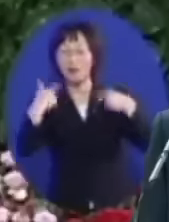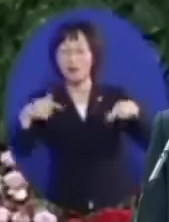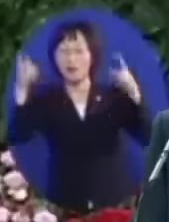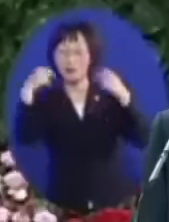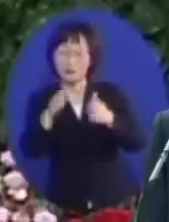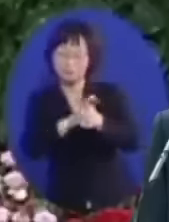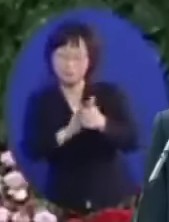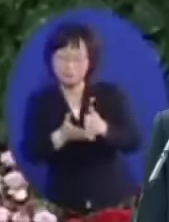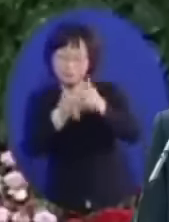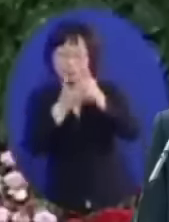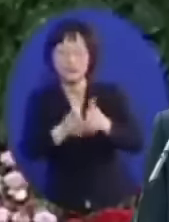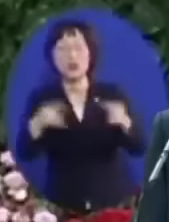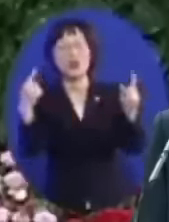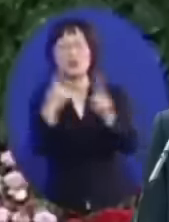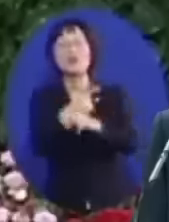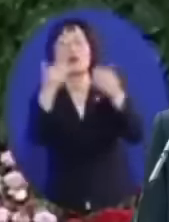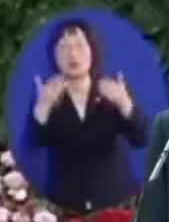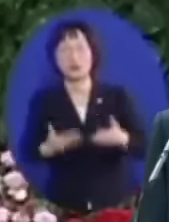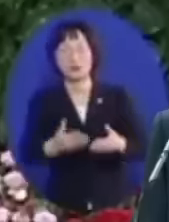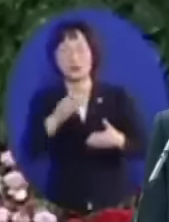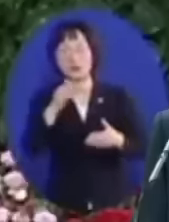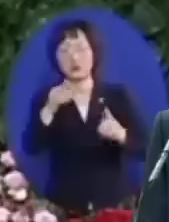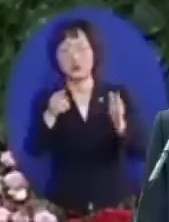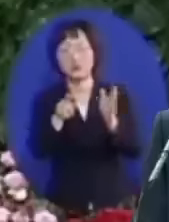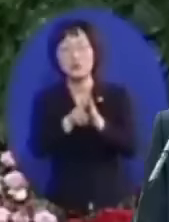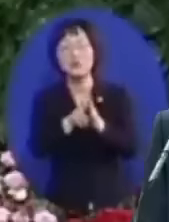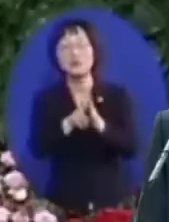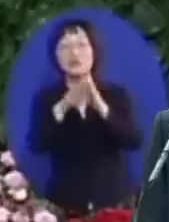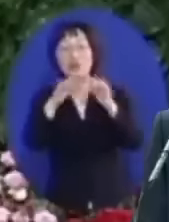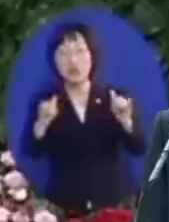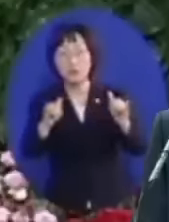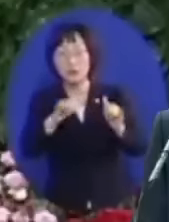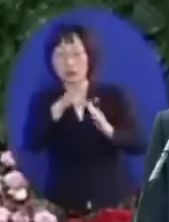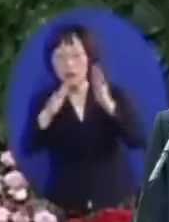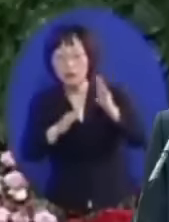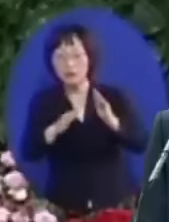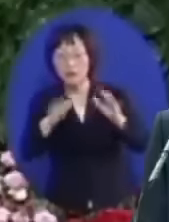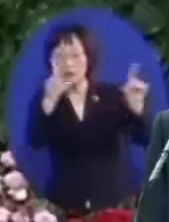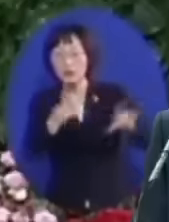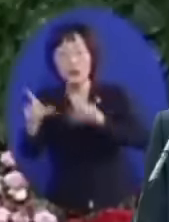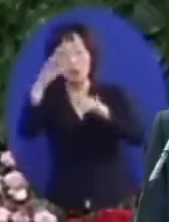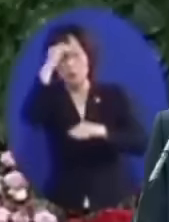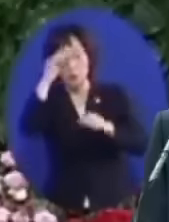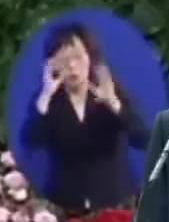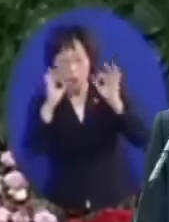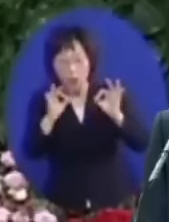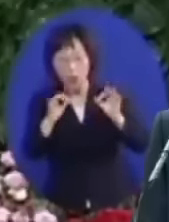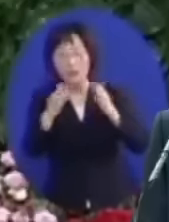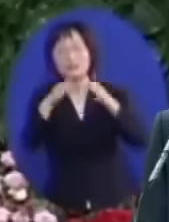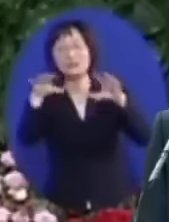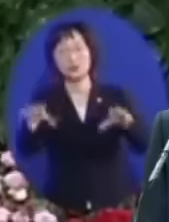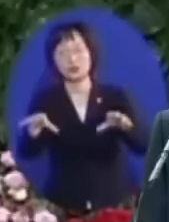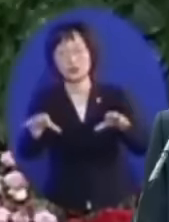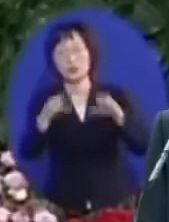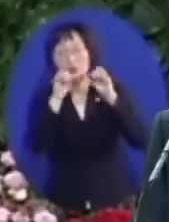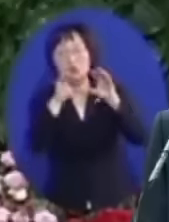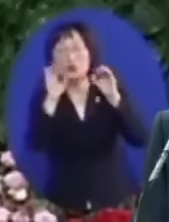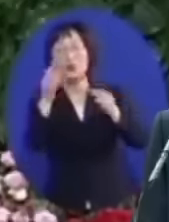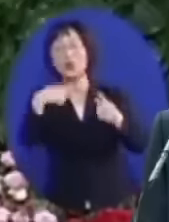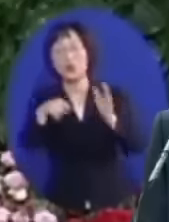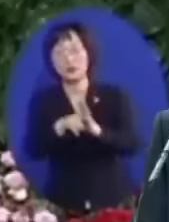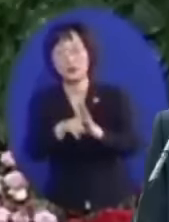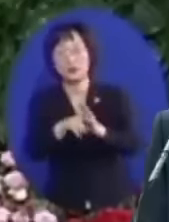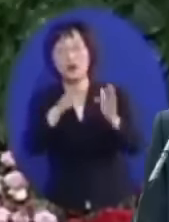것입니다. 변화받은 크리스천 가정의 삶의 모범을 통해 이웃을 하나님께로 인도하기 위해 가정 편지를